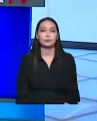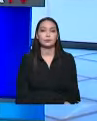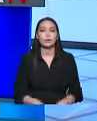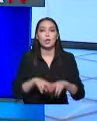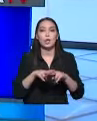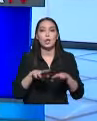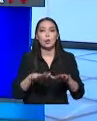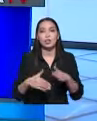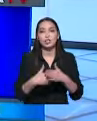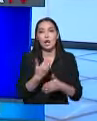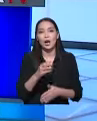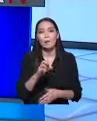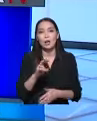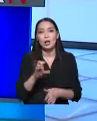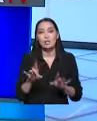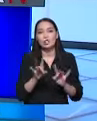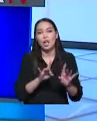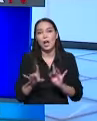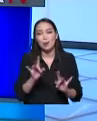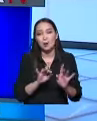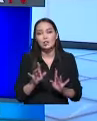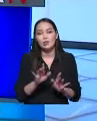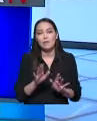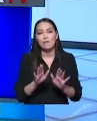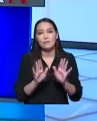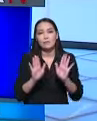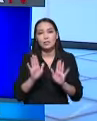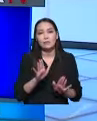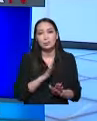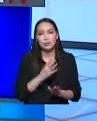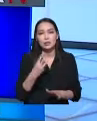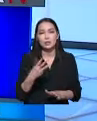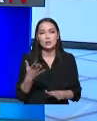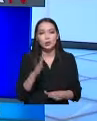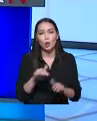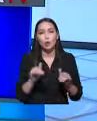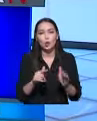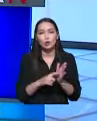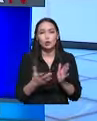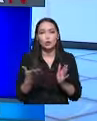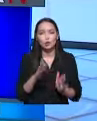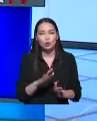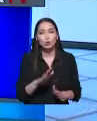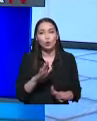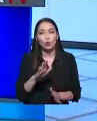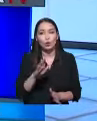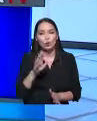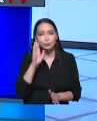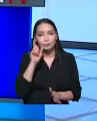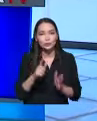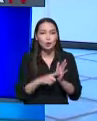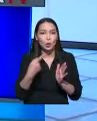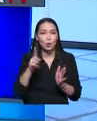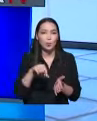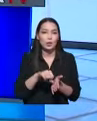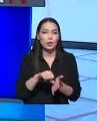Елордада жаңа белес шығармашылық фестивалі өтті. Шарада 30 шақты колледжден 700-ге жуық өнерпаз 7 номинация бойынша бақ сынап, іс-шараның